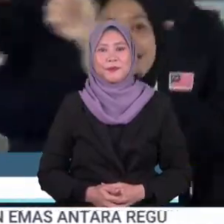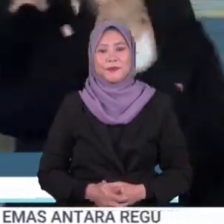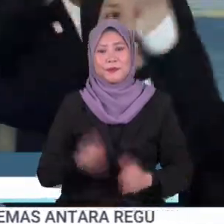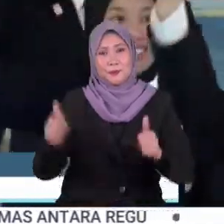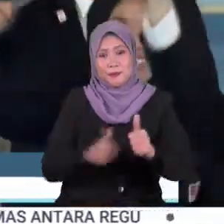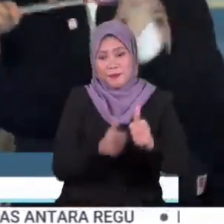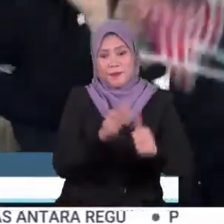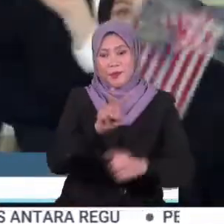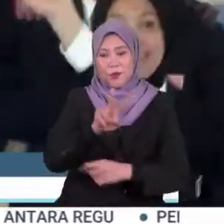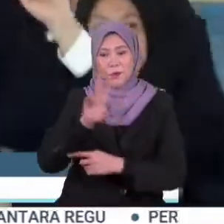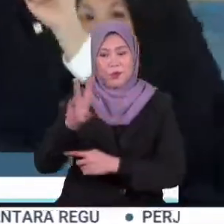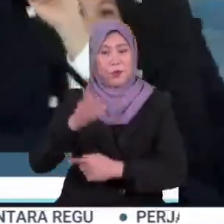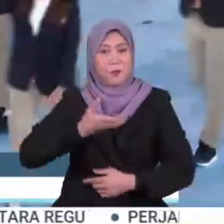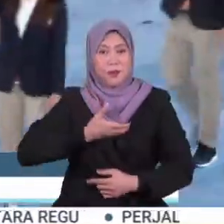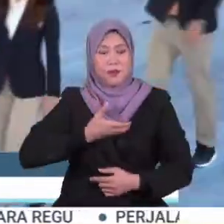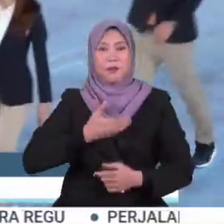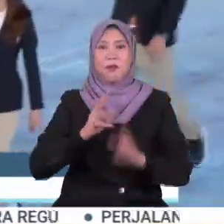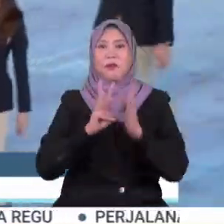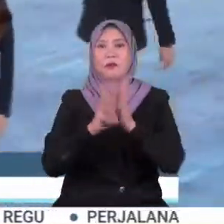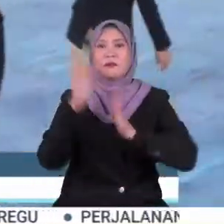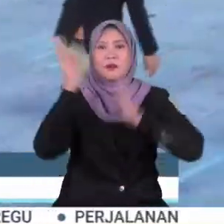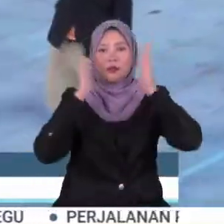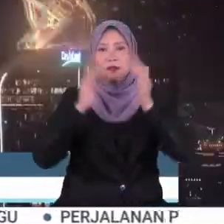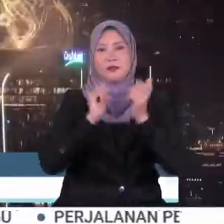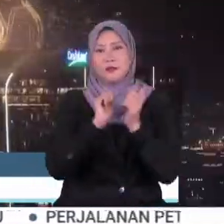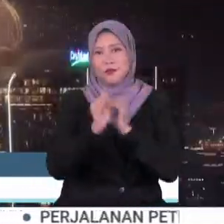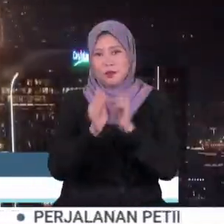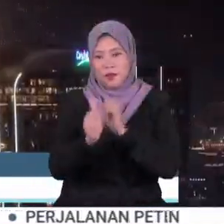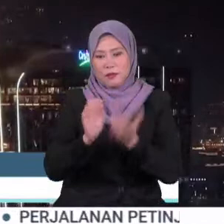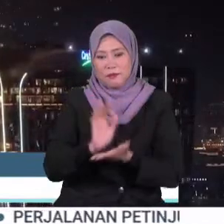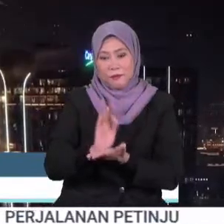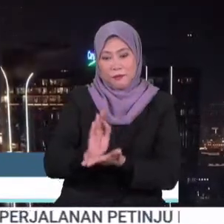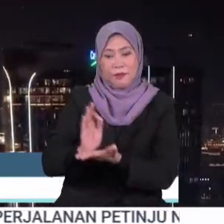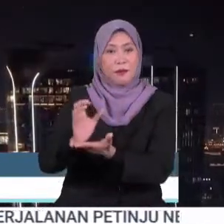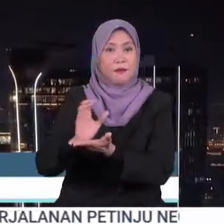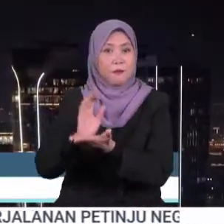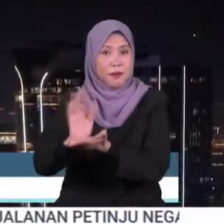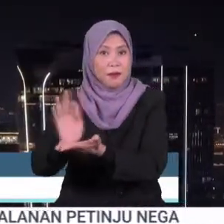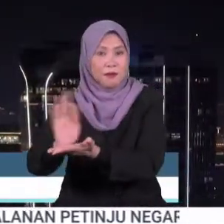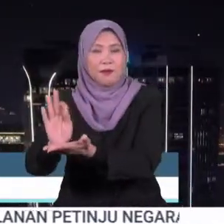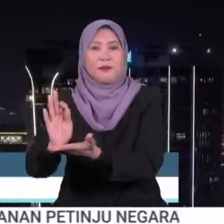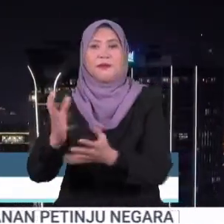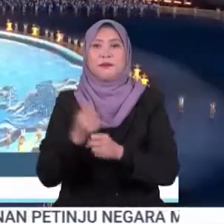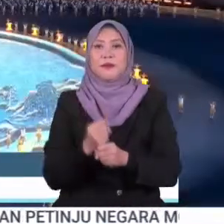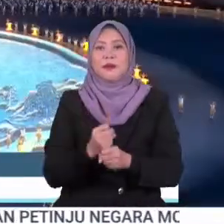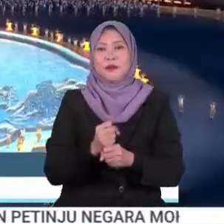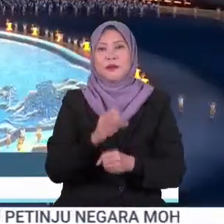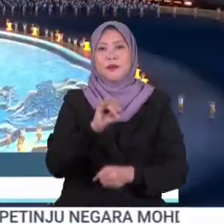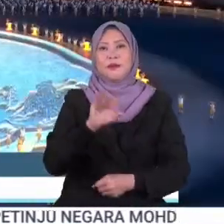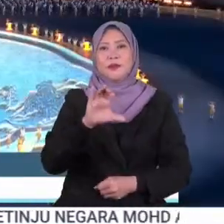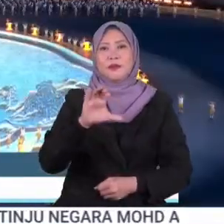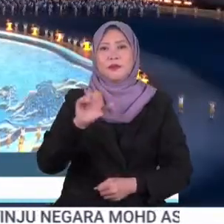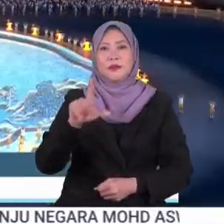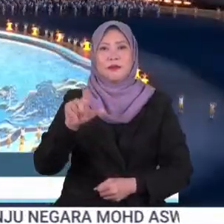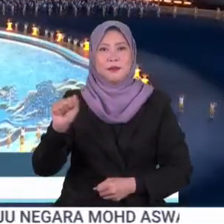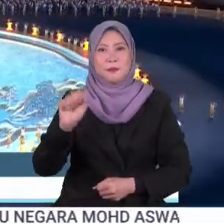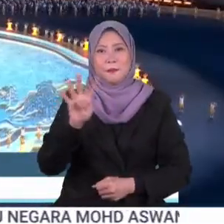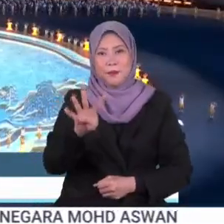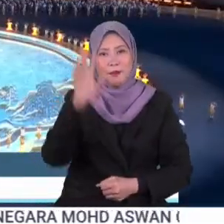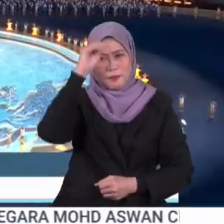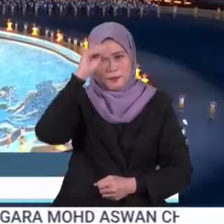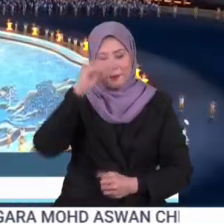Pemburuan 27 pingat kontingen Malaysia bermula dengan sukan pelayaran yang menghadiahkan pingat pertama menerusi acara ICLA 4